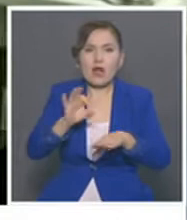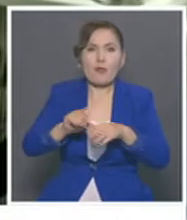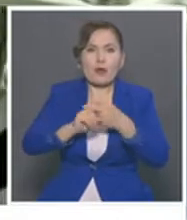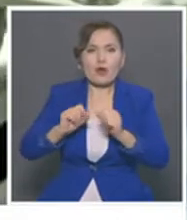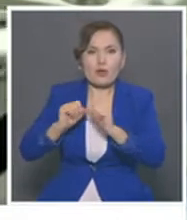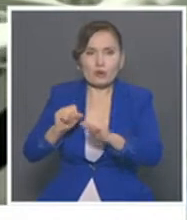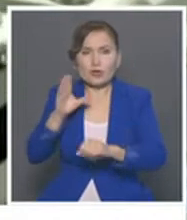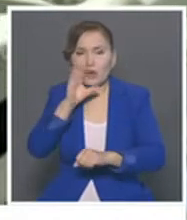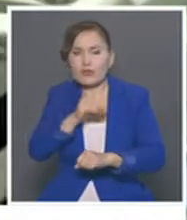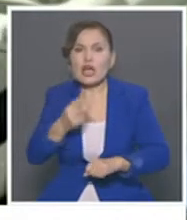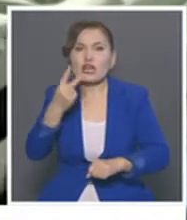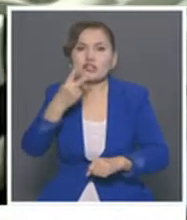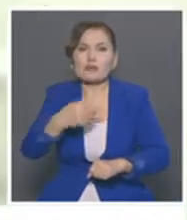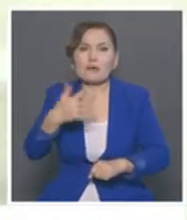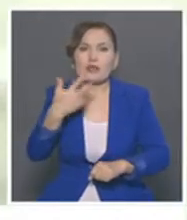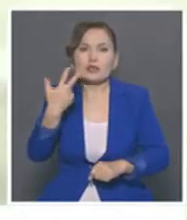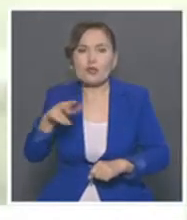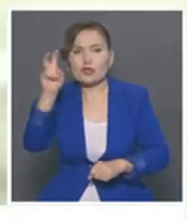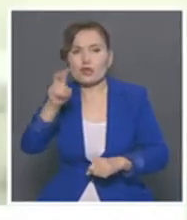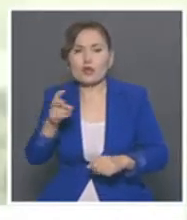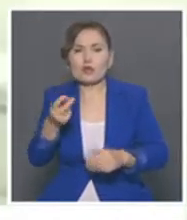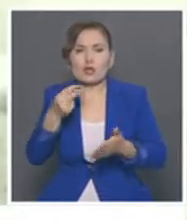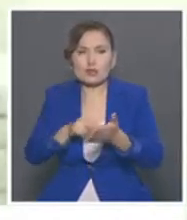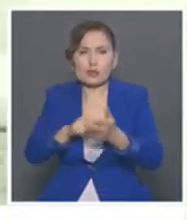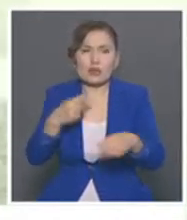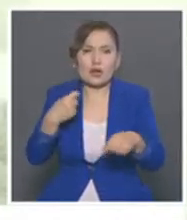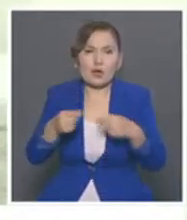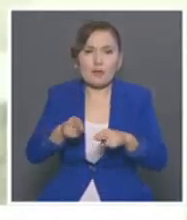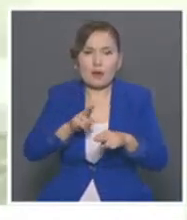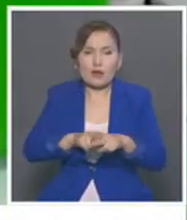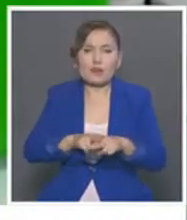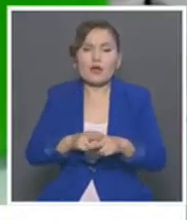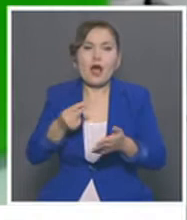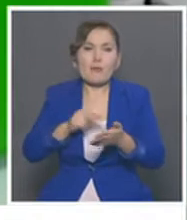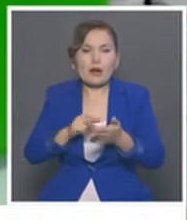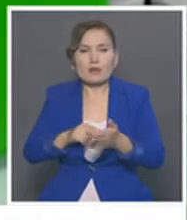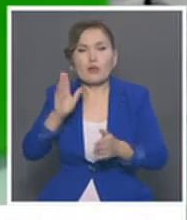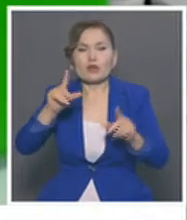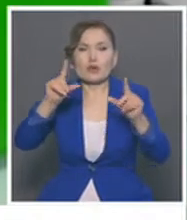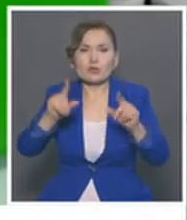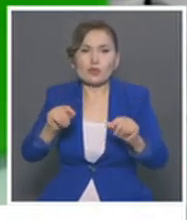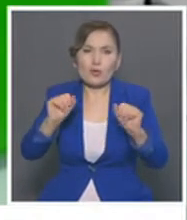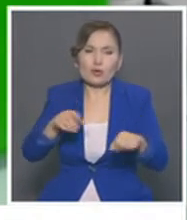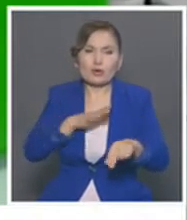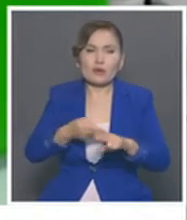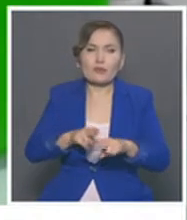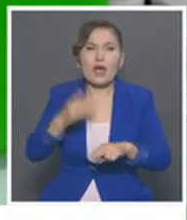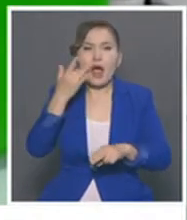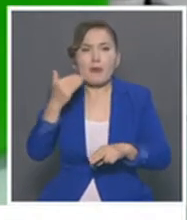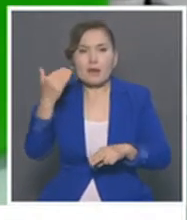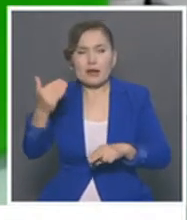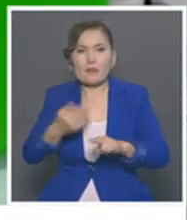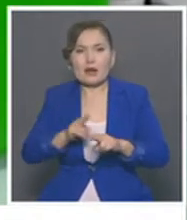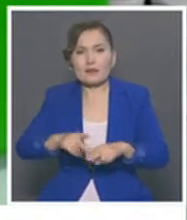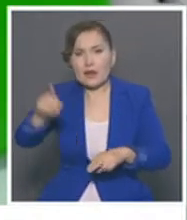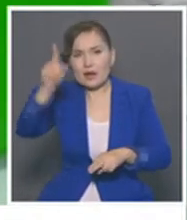дозасы 25-30 долларға сатылуы ықтимал. Дегенмен Moderna бағаны түсіруі де мүмкін. Өйткені Американың Pfizer,